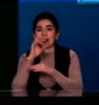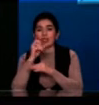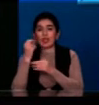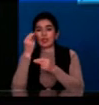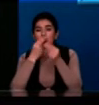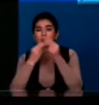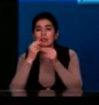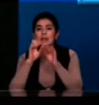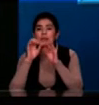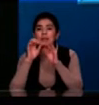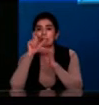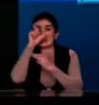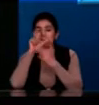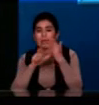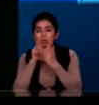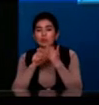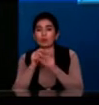рисунка и текстом.